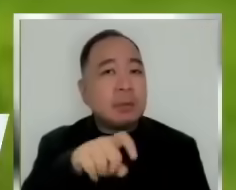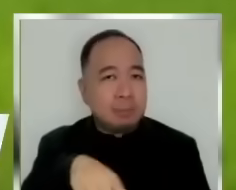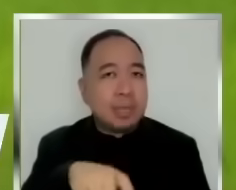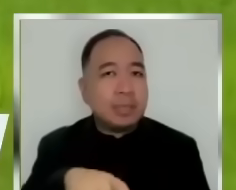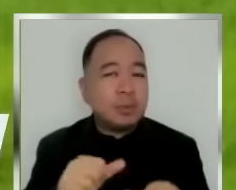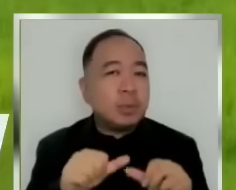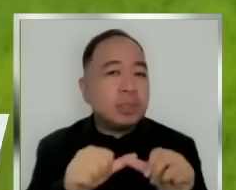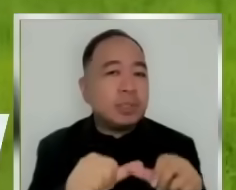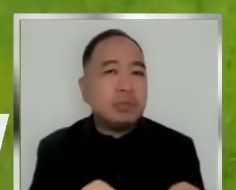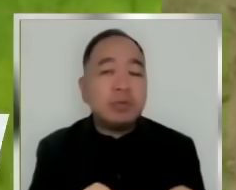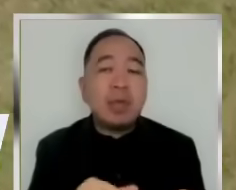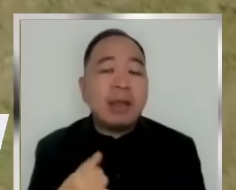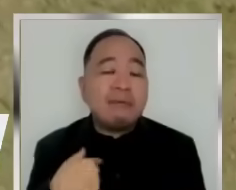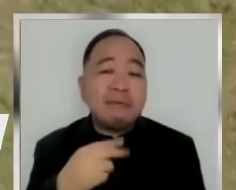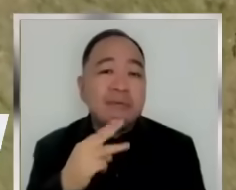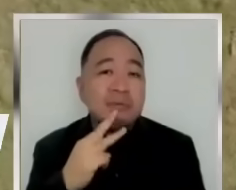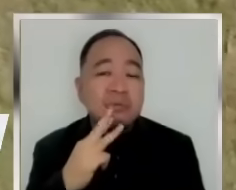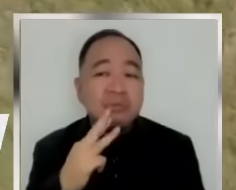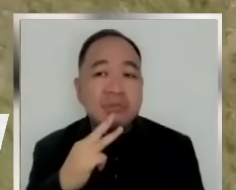mamatay.